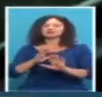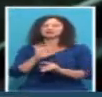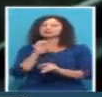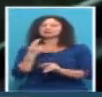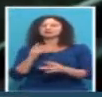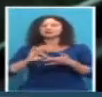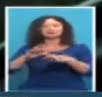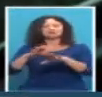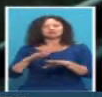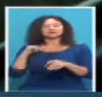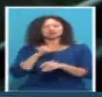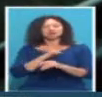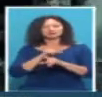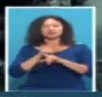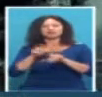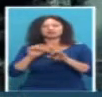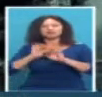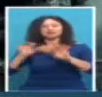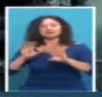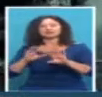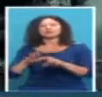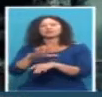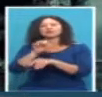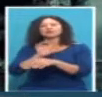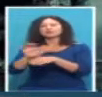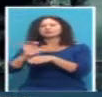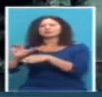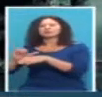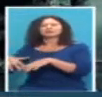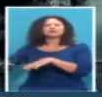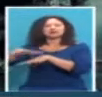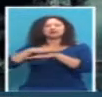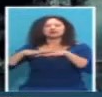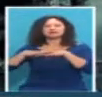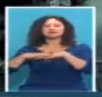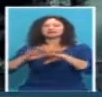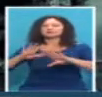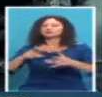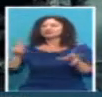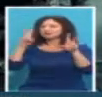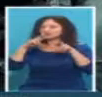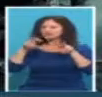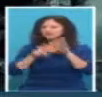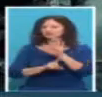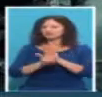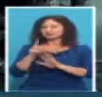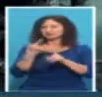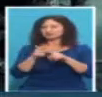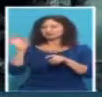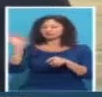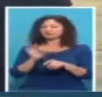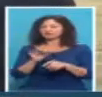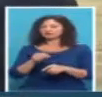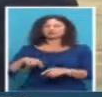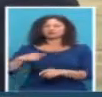сети сделали свое дело. Фото с места происшествия быстро разлетелось по всей стране. С того момента началось расследование и, как оказалось, не